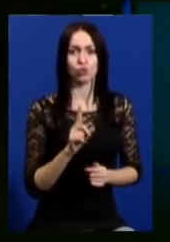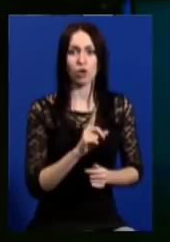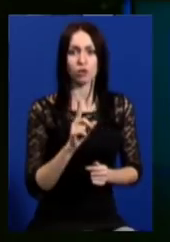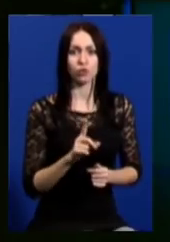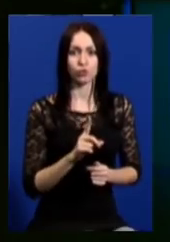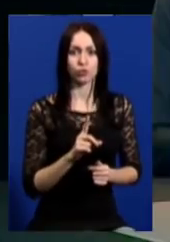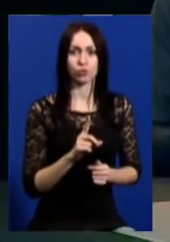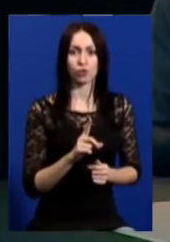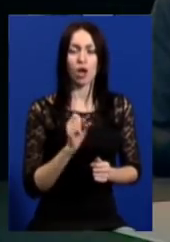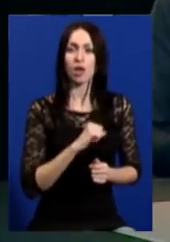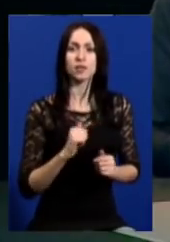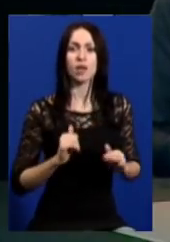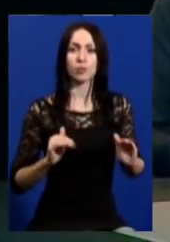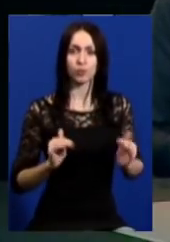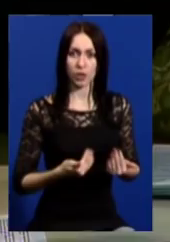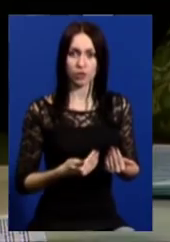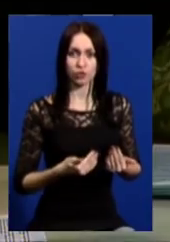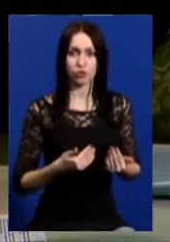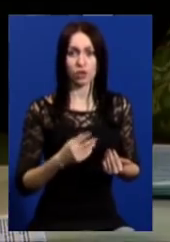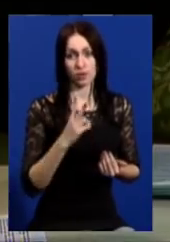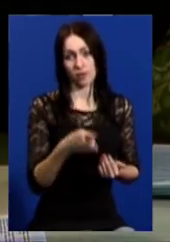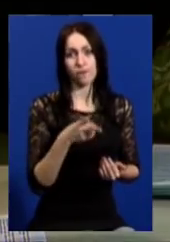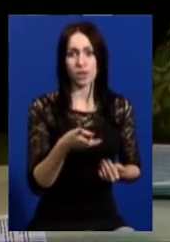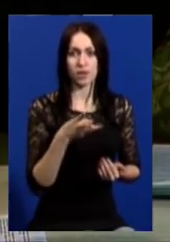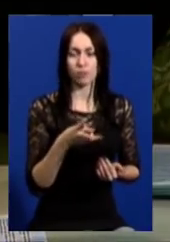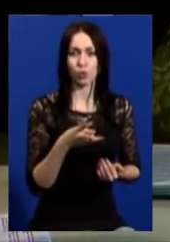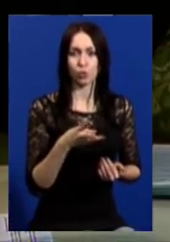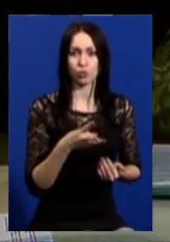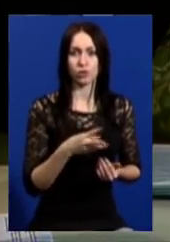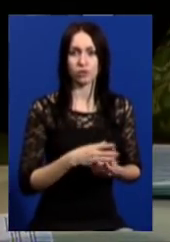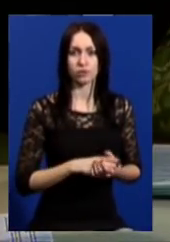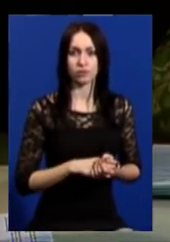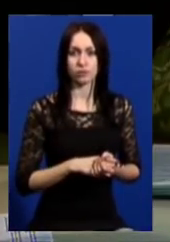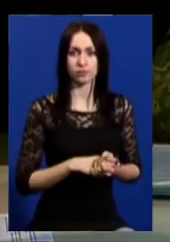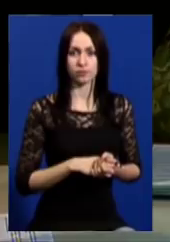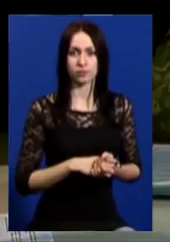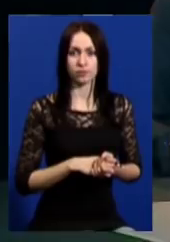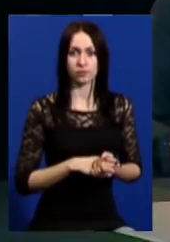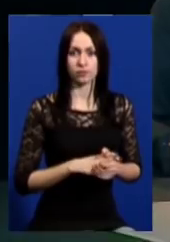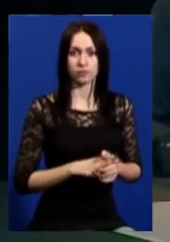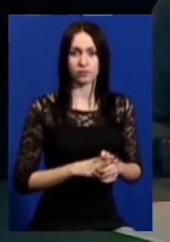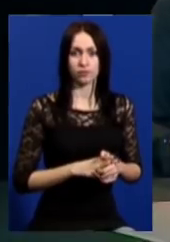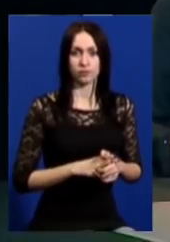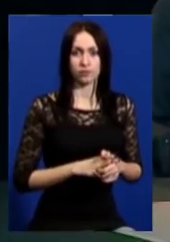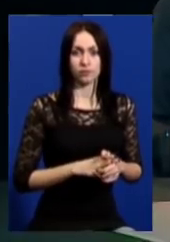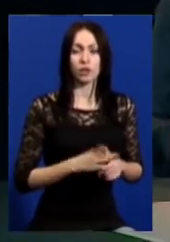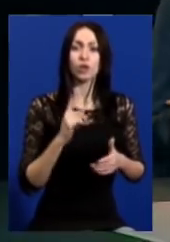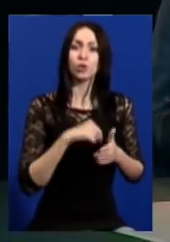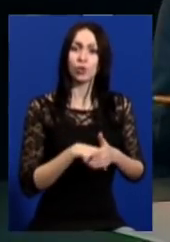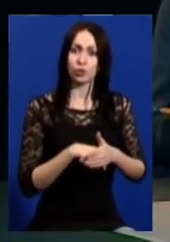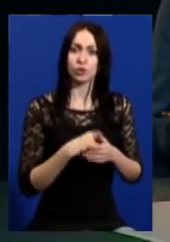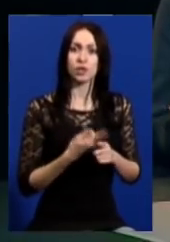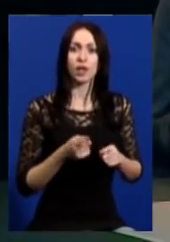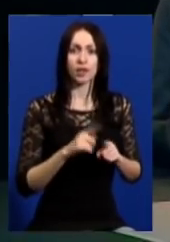А найменше часу? 2-3 хвилини. Тобто,